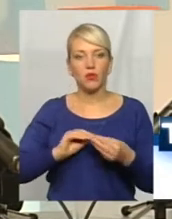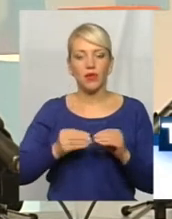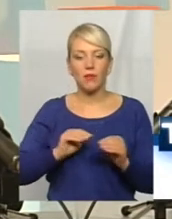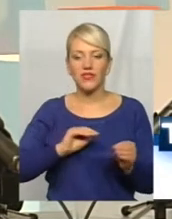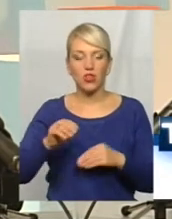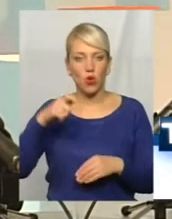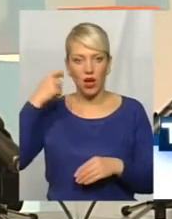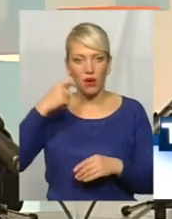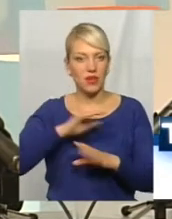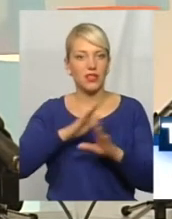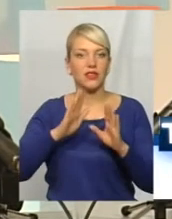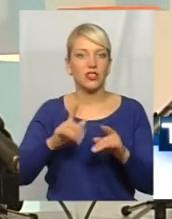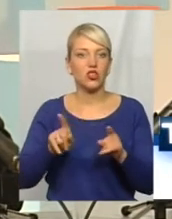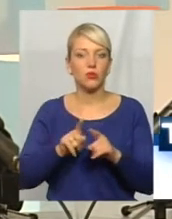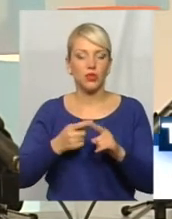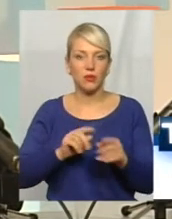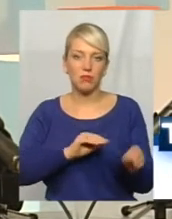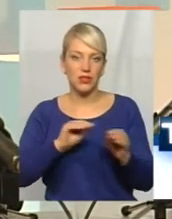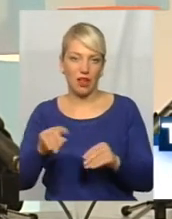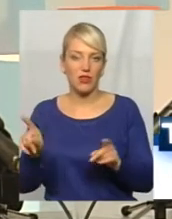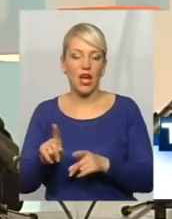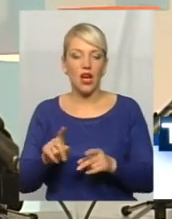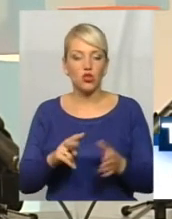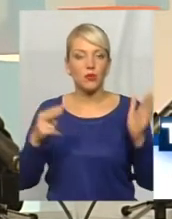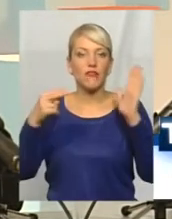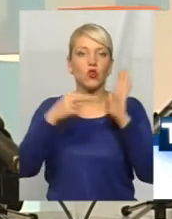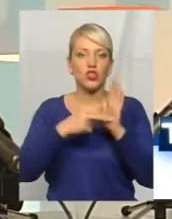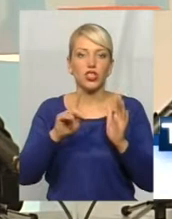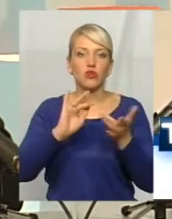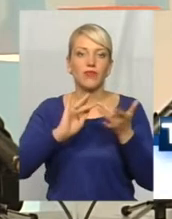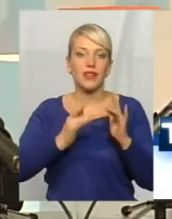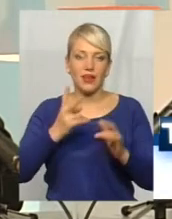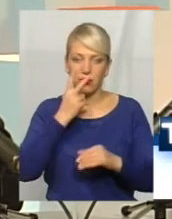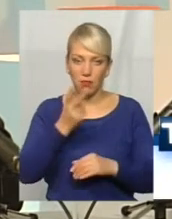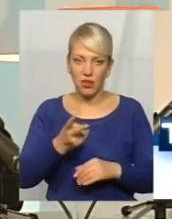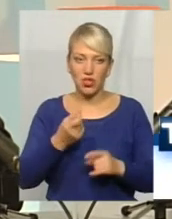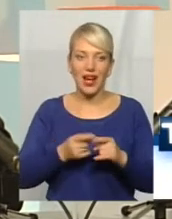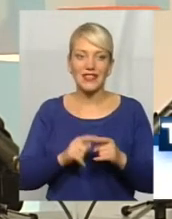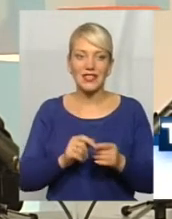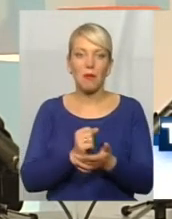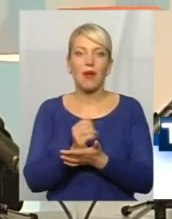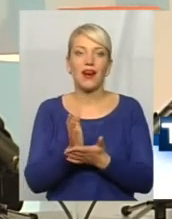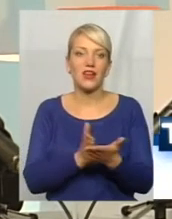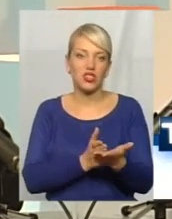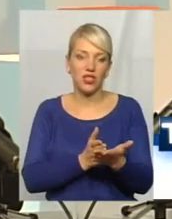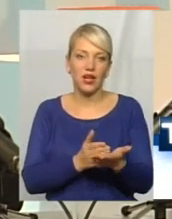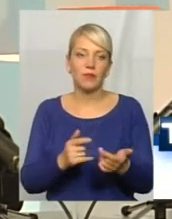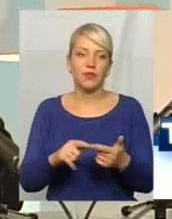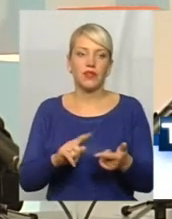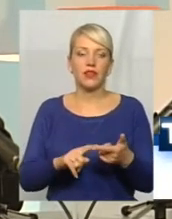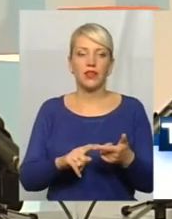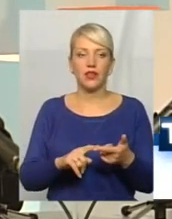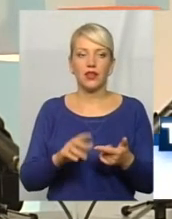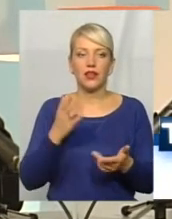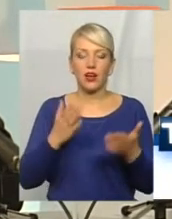щоб поставити, для того, щоб її підключити, для того, щоб його в онлайн бачити, а це мережі оптоволоконні.